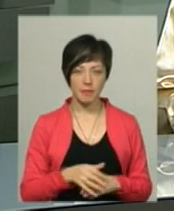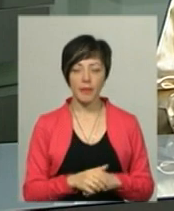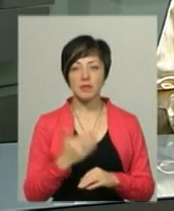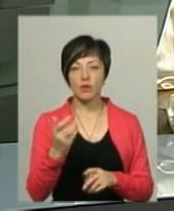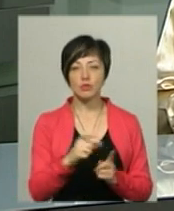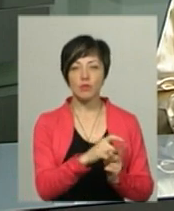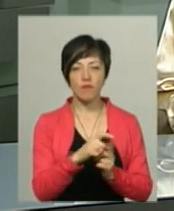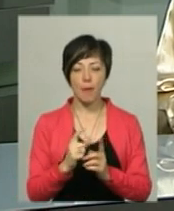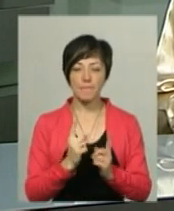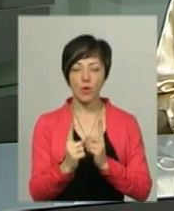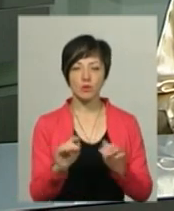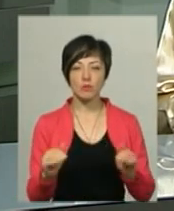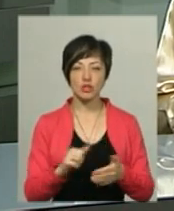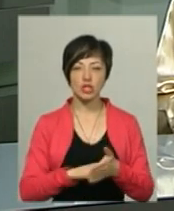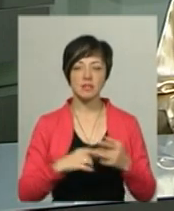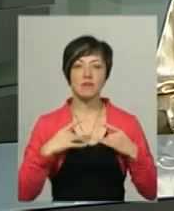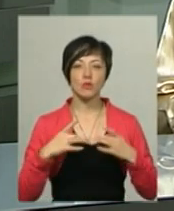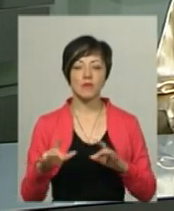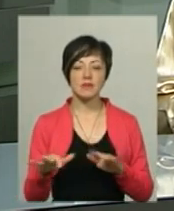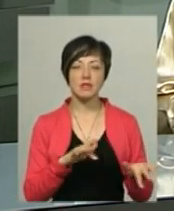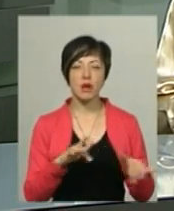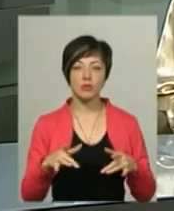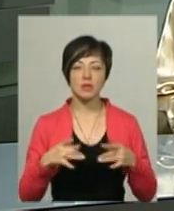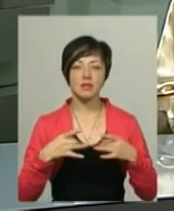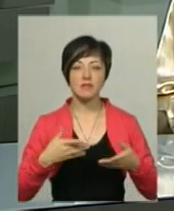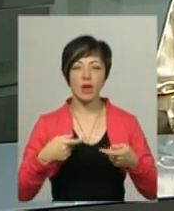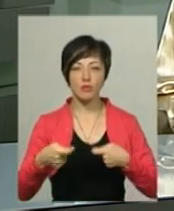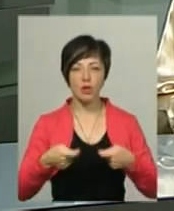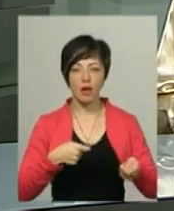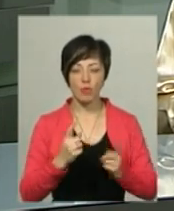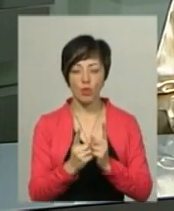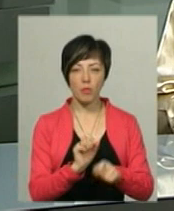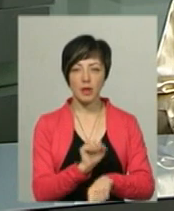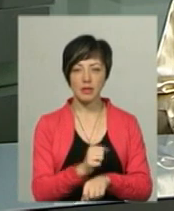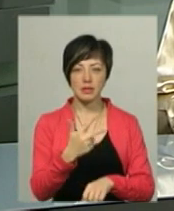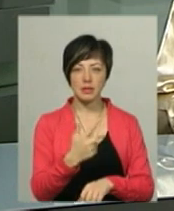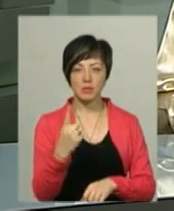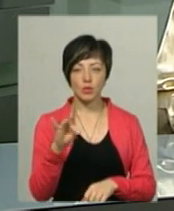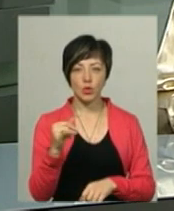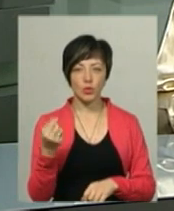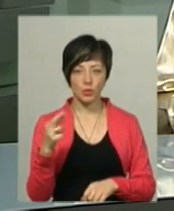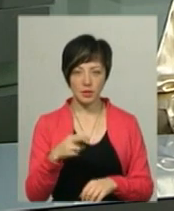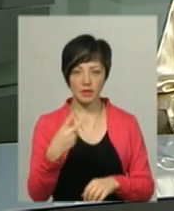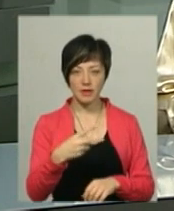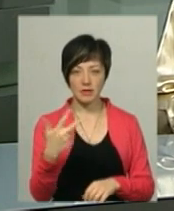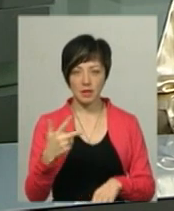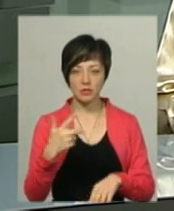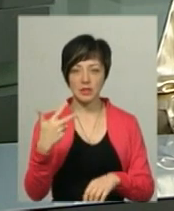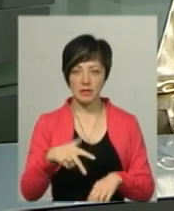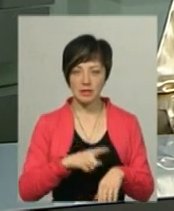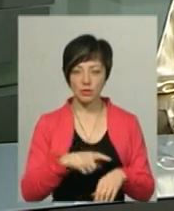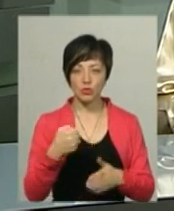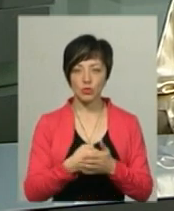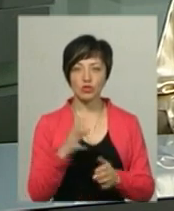За його словами, проїзд обмежать через святкові заходи на Різдвяному ярмарку. Рух перекриють 31 грудня з 23:30